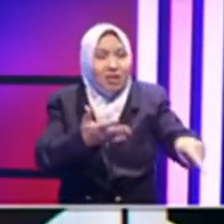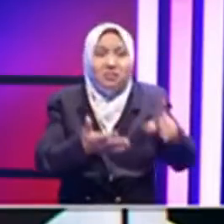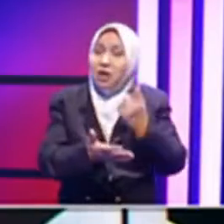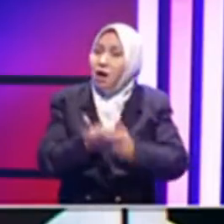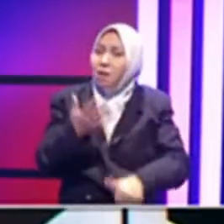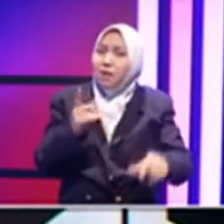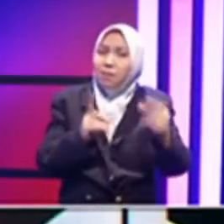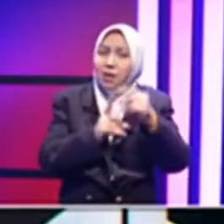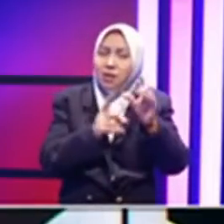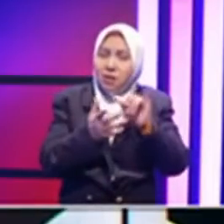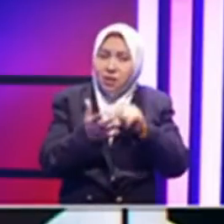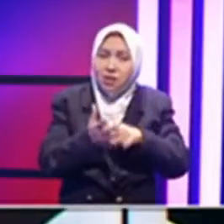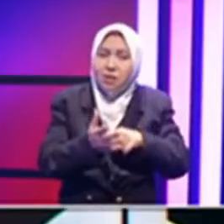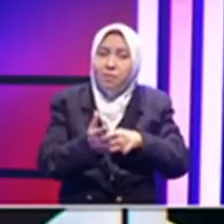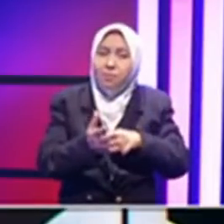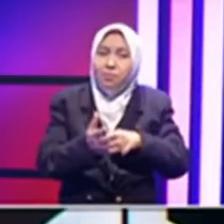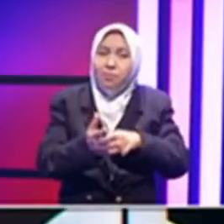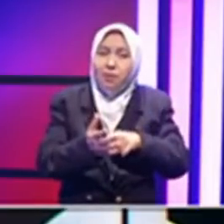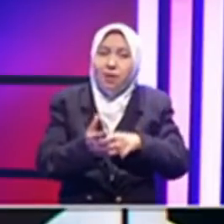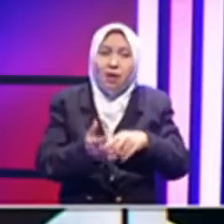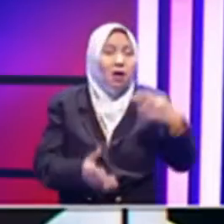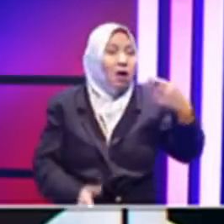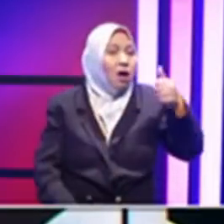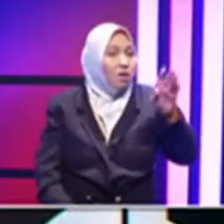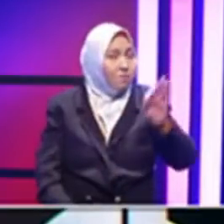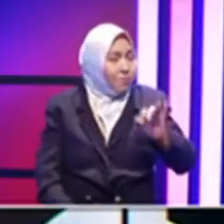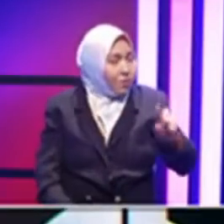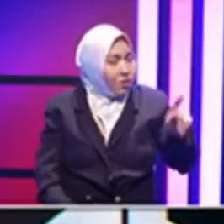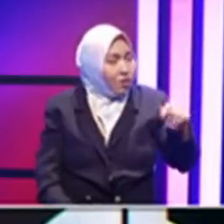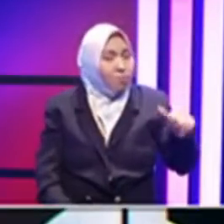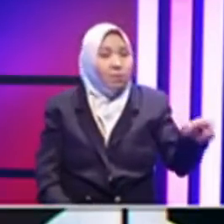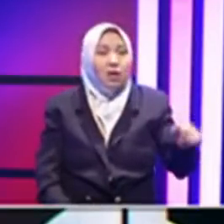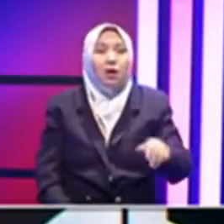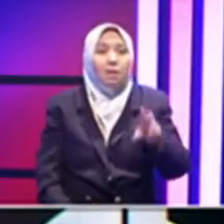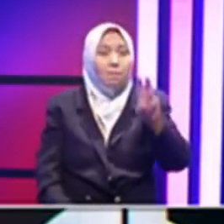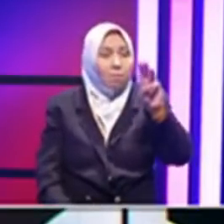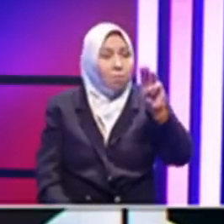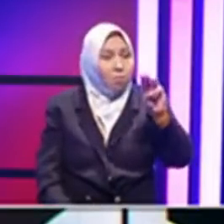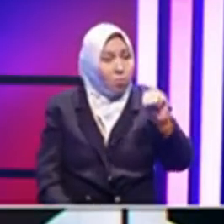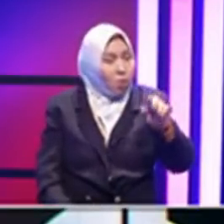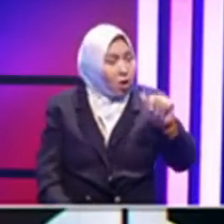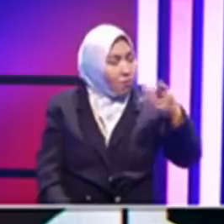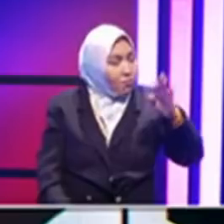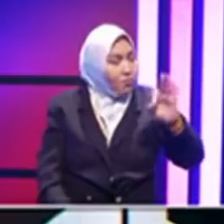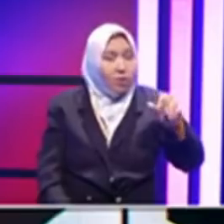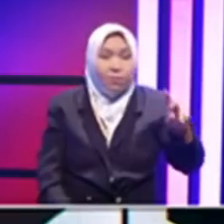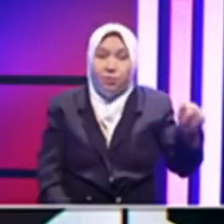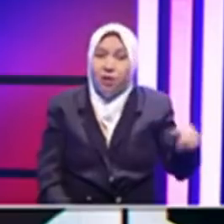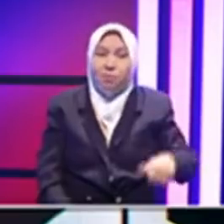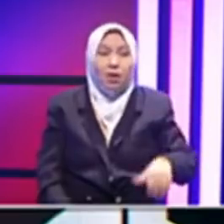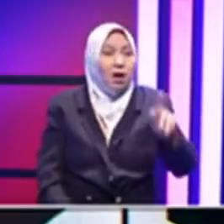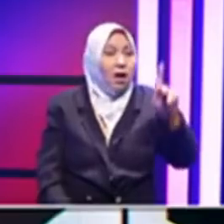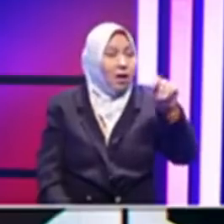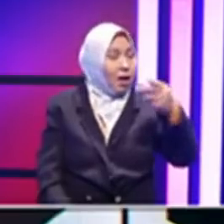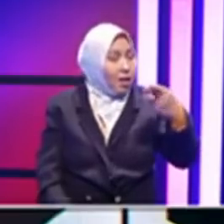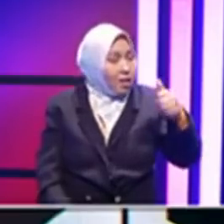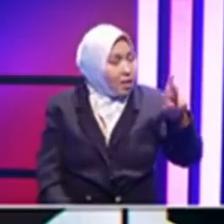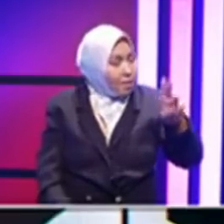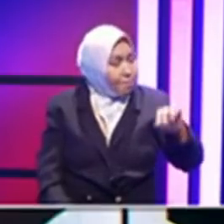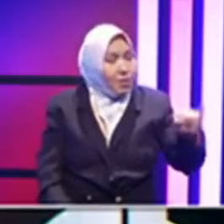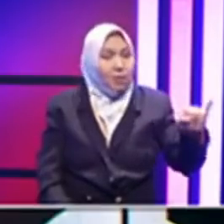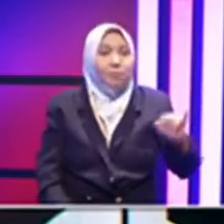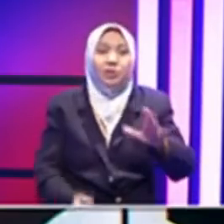istilahnya, kalimi harfi, lazim harfi, mukhaffaf harfi ya. Bukannya kalimi ya, bukan kalimah